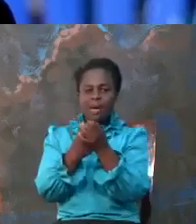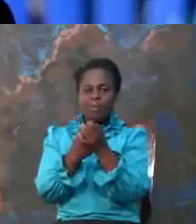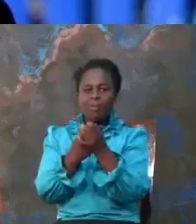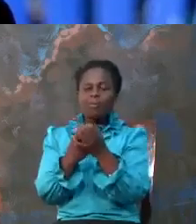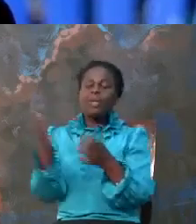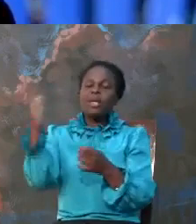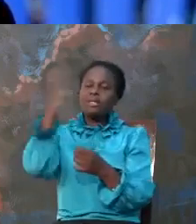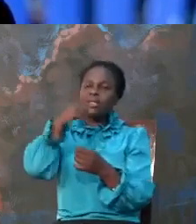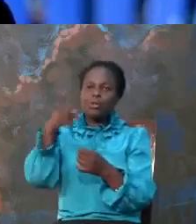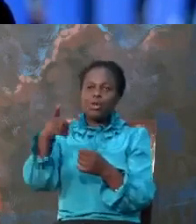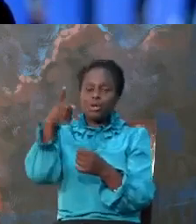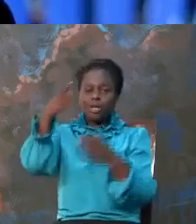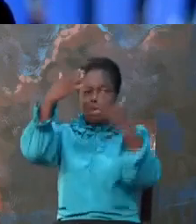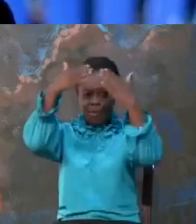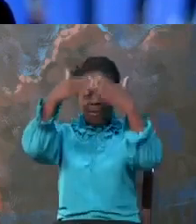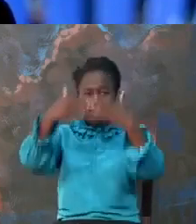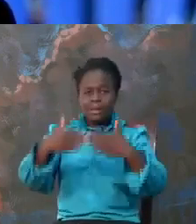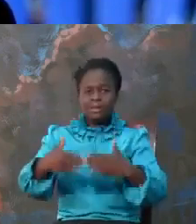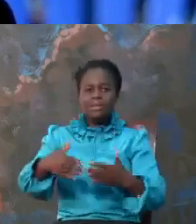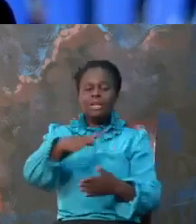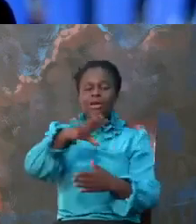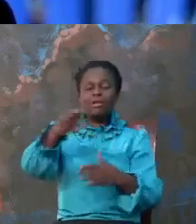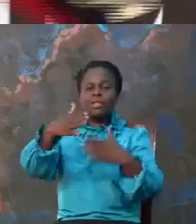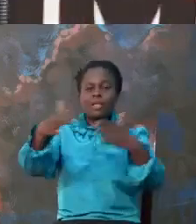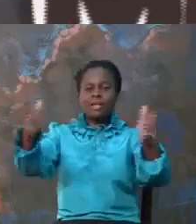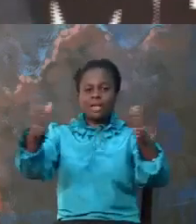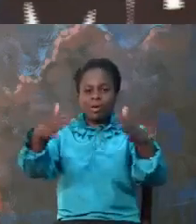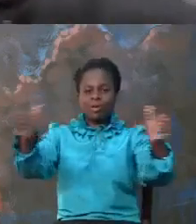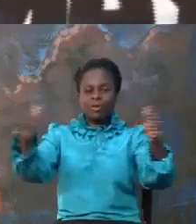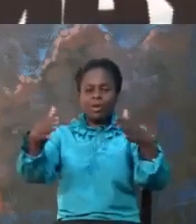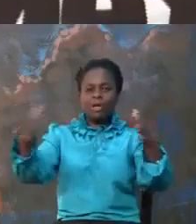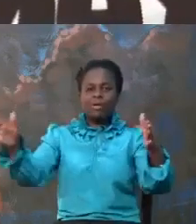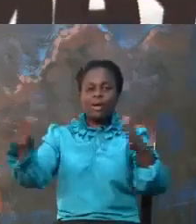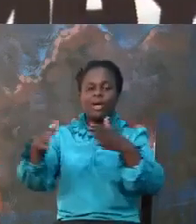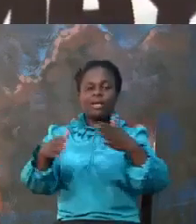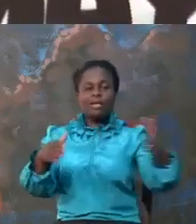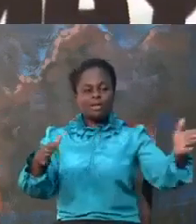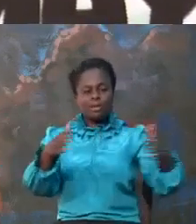pazia, ile pazia lote linaondolewa upande huu na